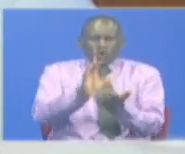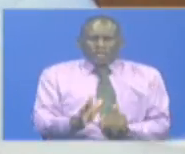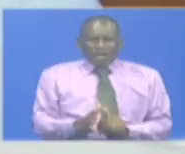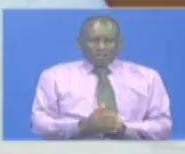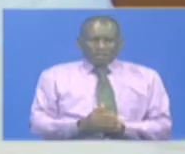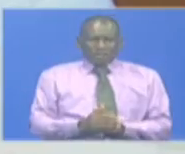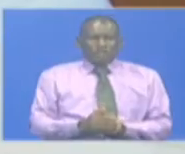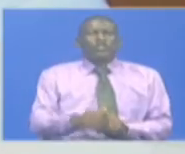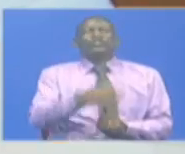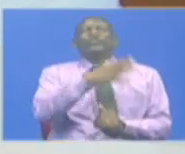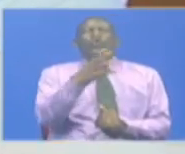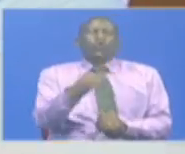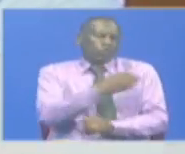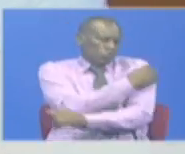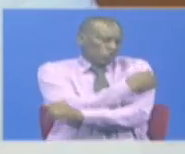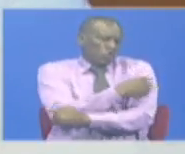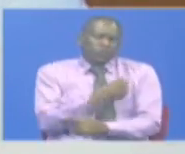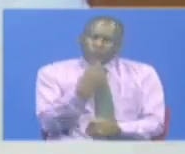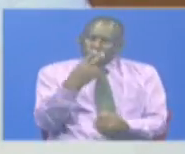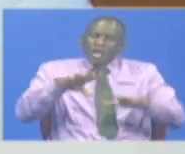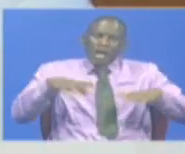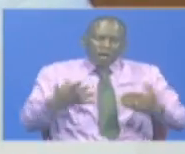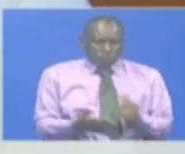Tuende tuone ili atasaidika.